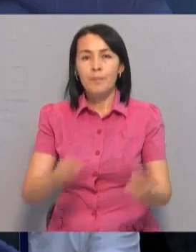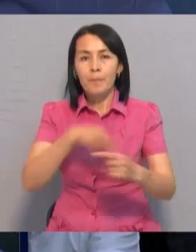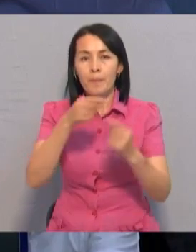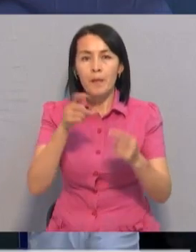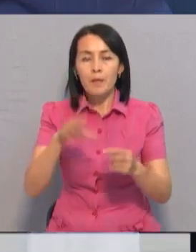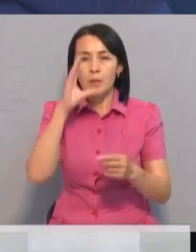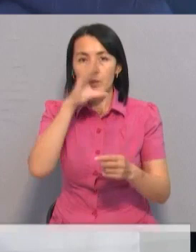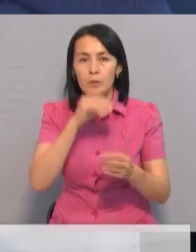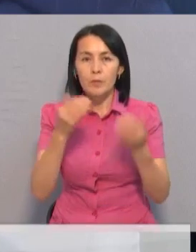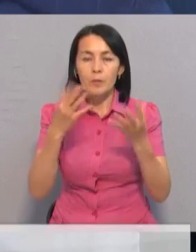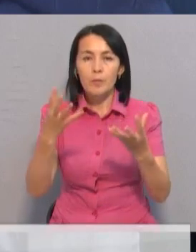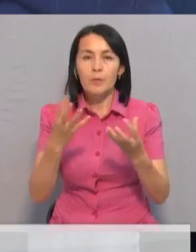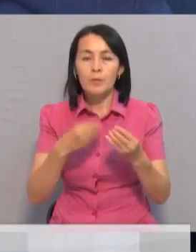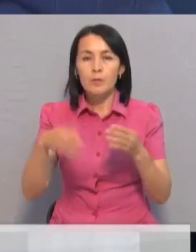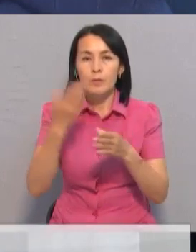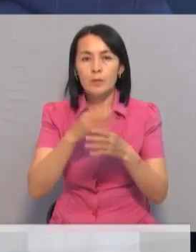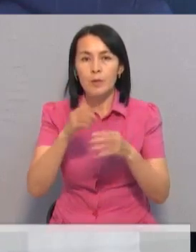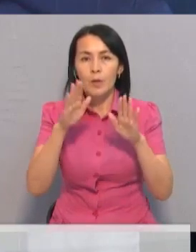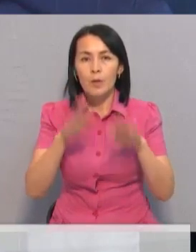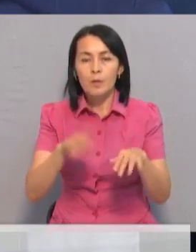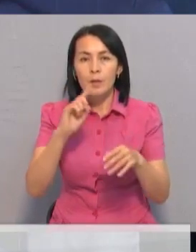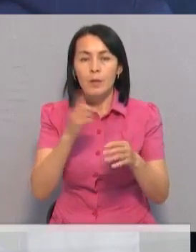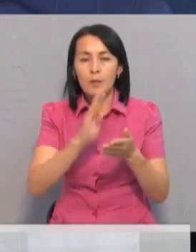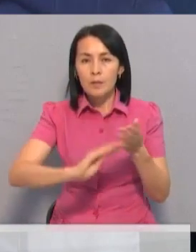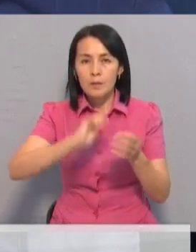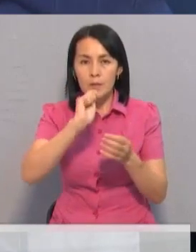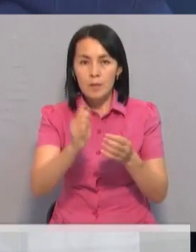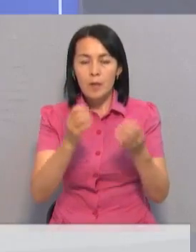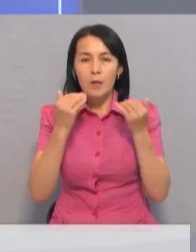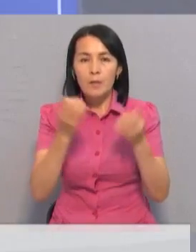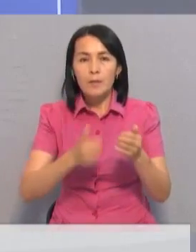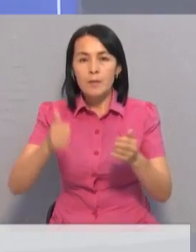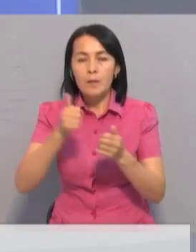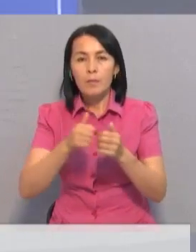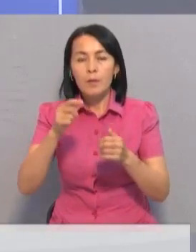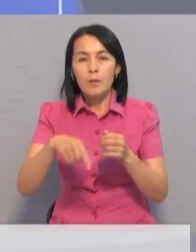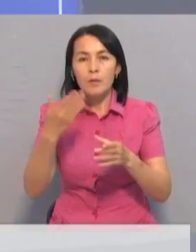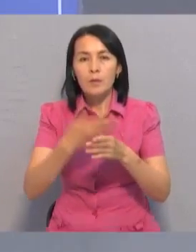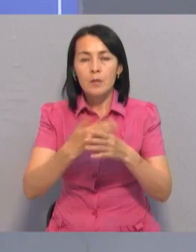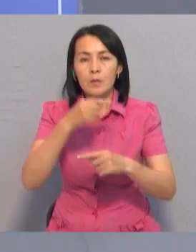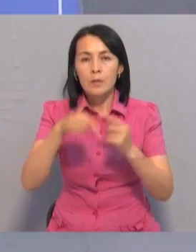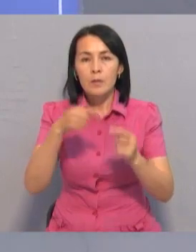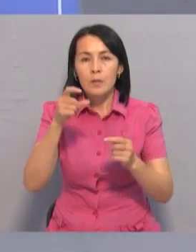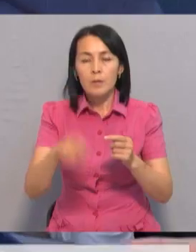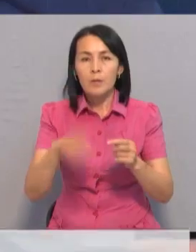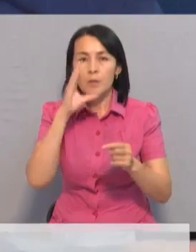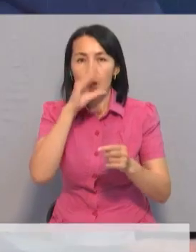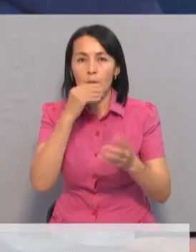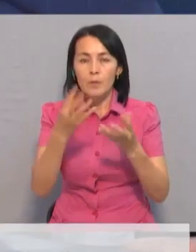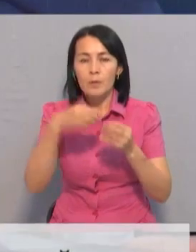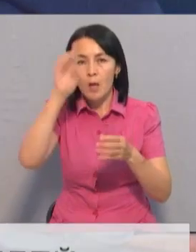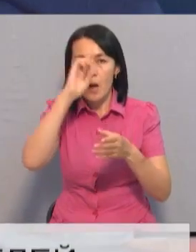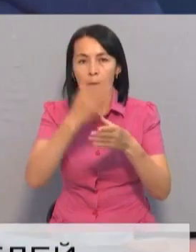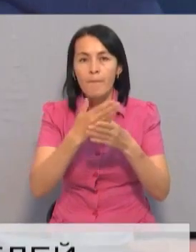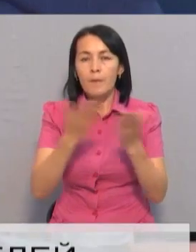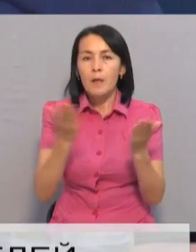Предприниматели смогут теперь получить все услуги в одном месте и по одному заявлению. То есть помимо сервисных услуг, предприниматель сможет получить такие государственные услуги,